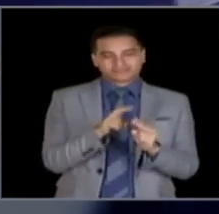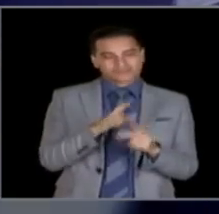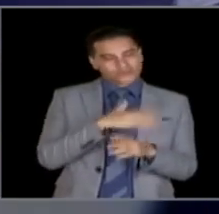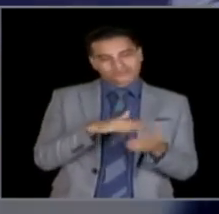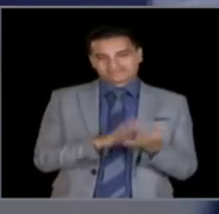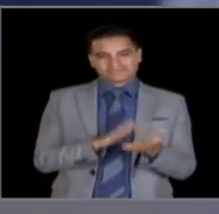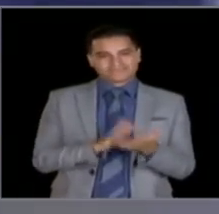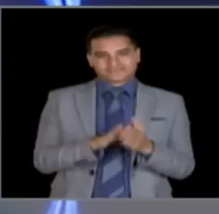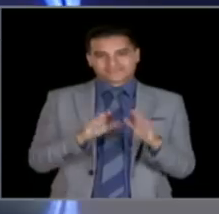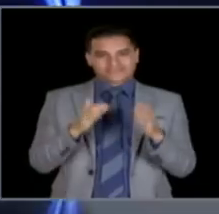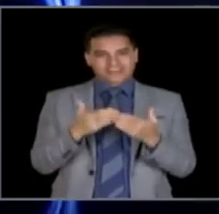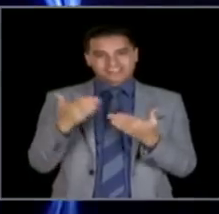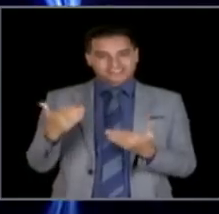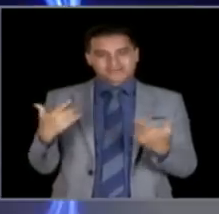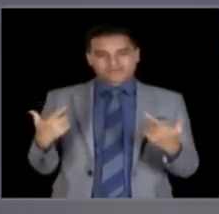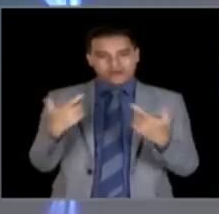كلنا فريق فايتر.